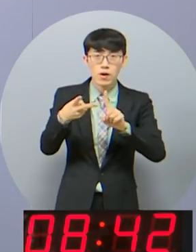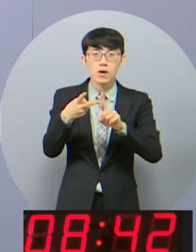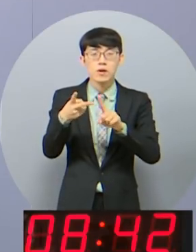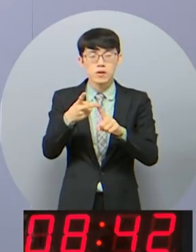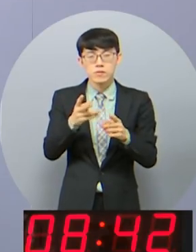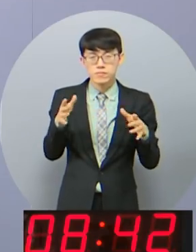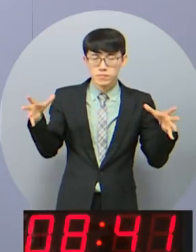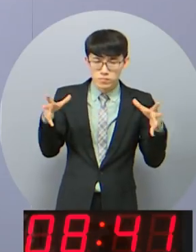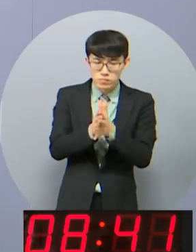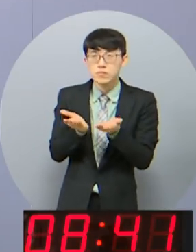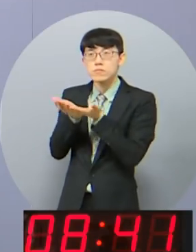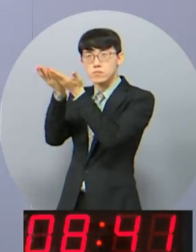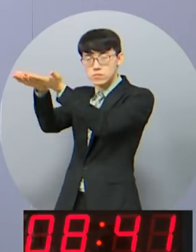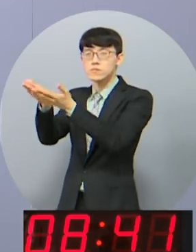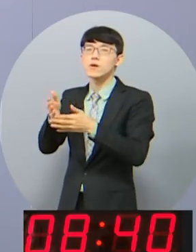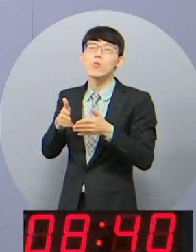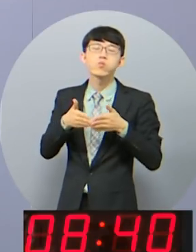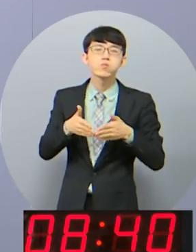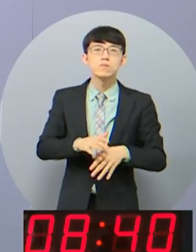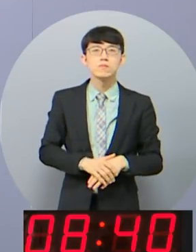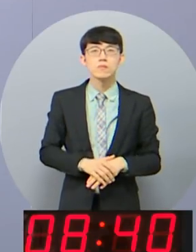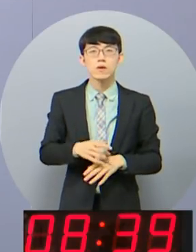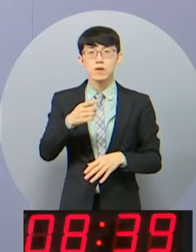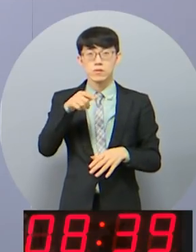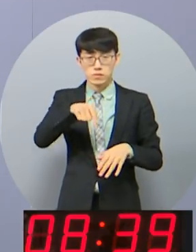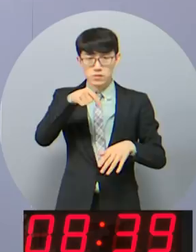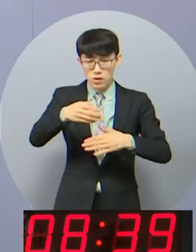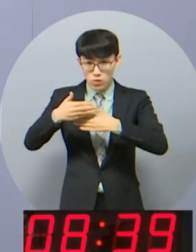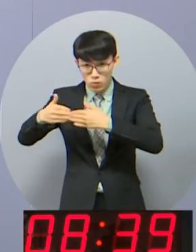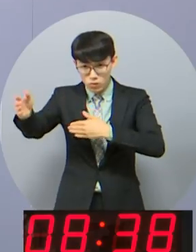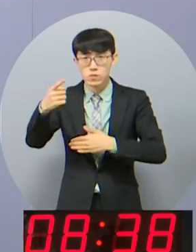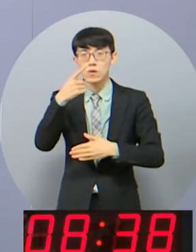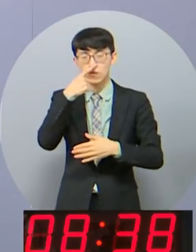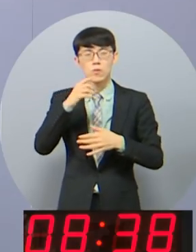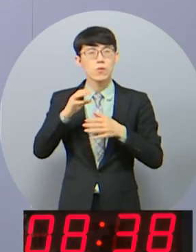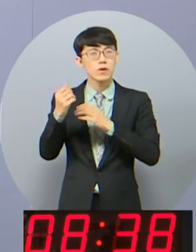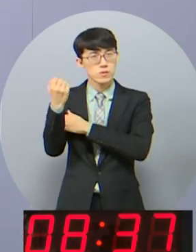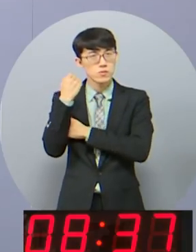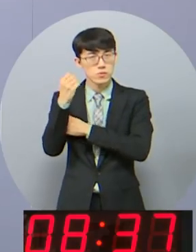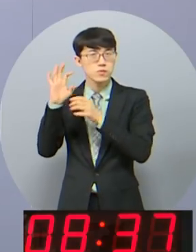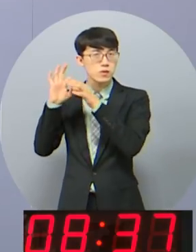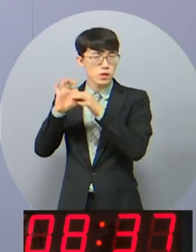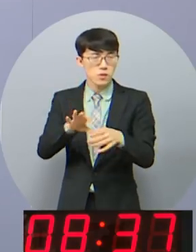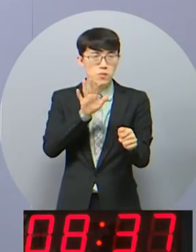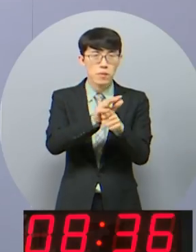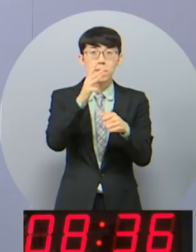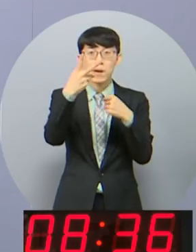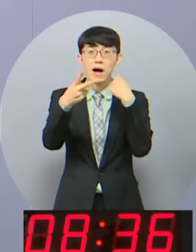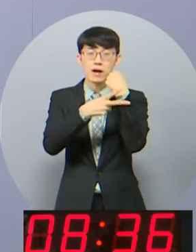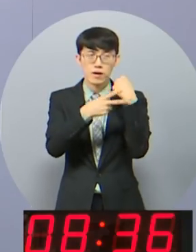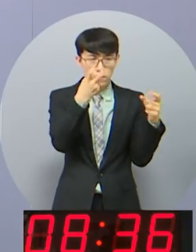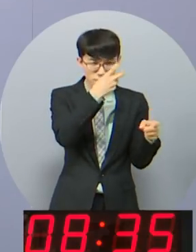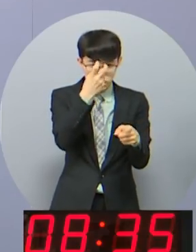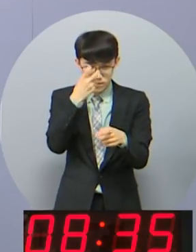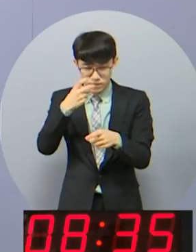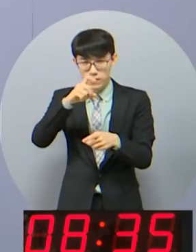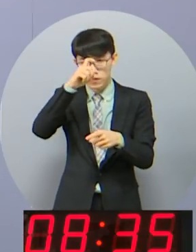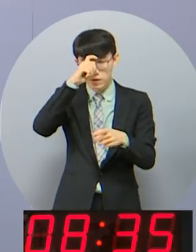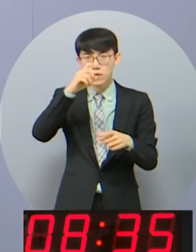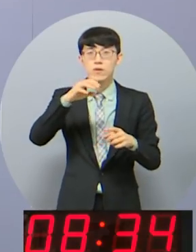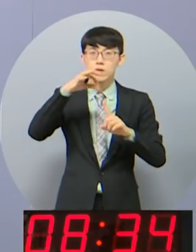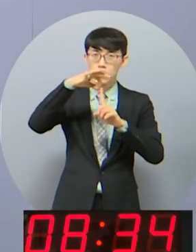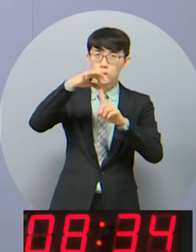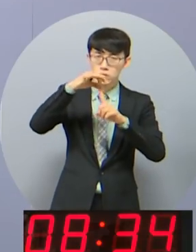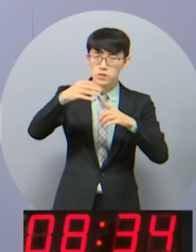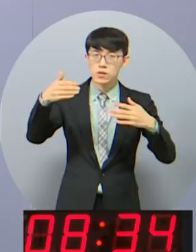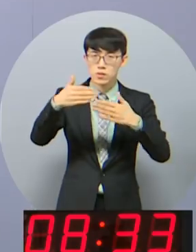等。在这个核定的过程中，渔恩会继续为巴黎区的居民争取更多四通八达的公车路